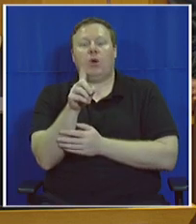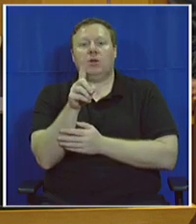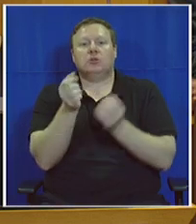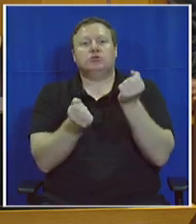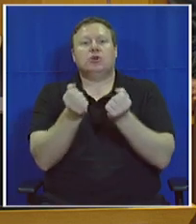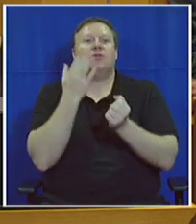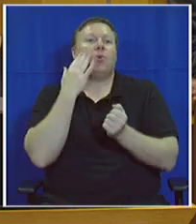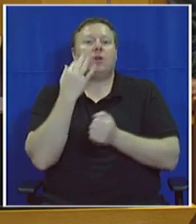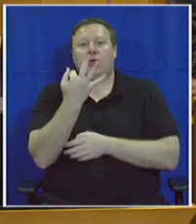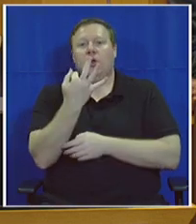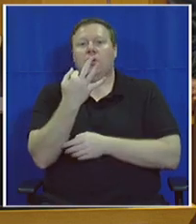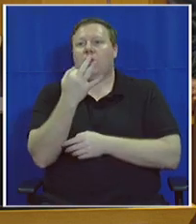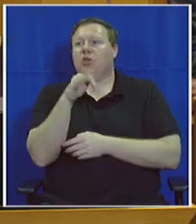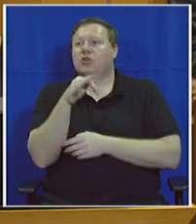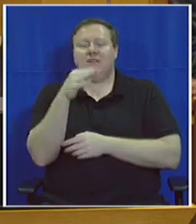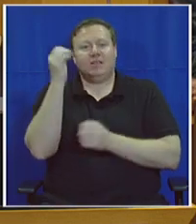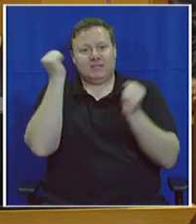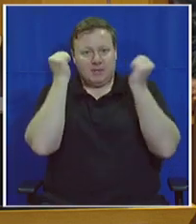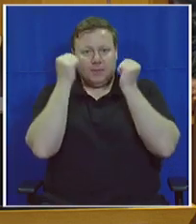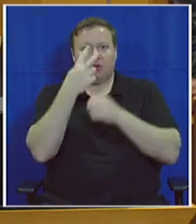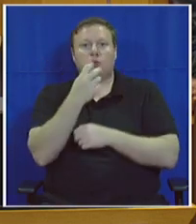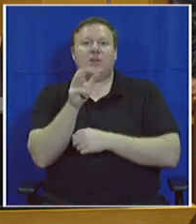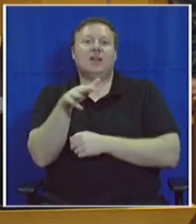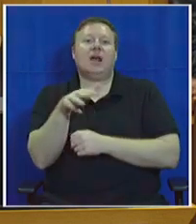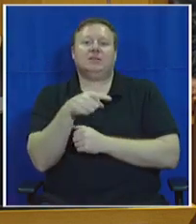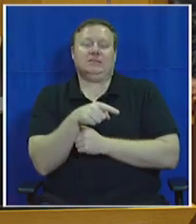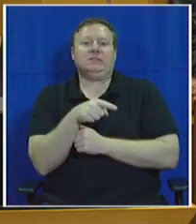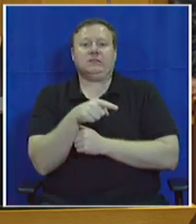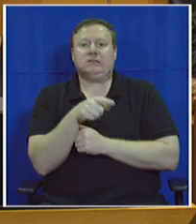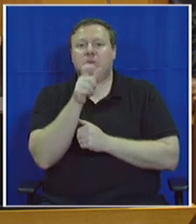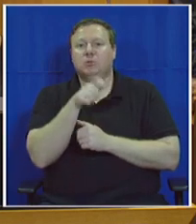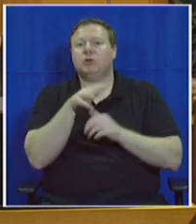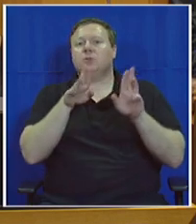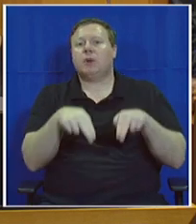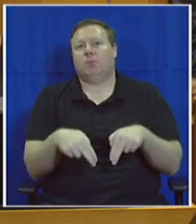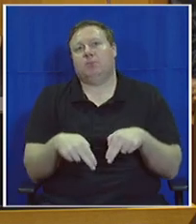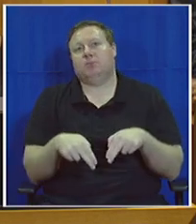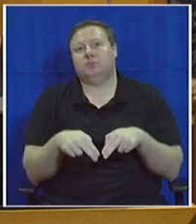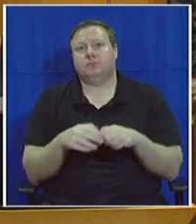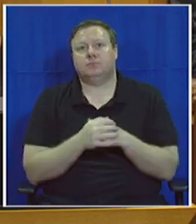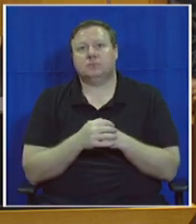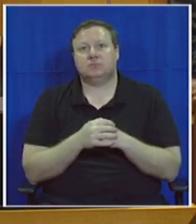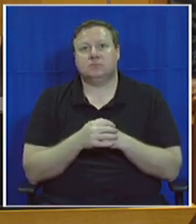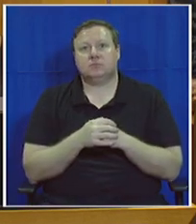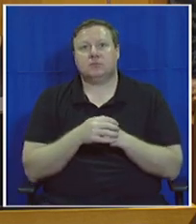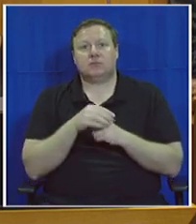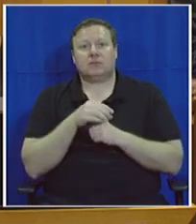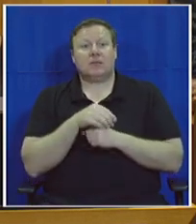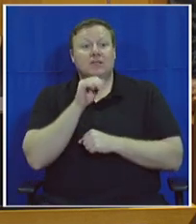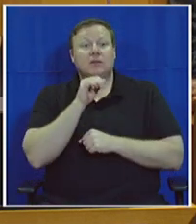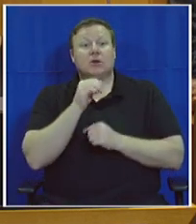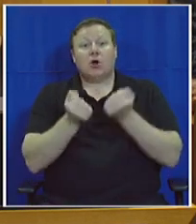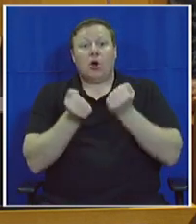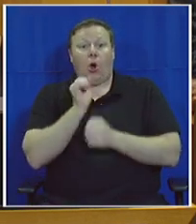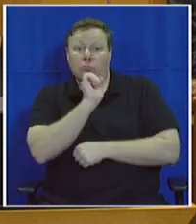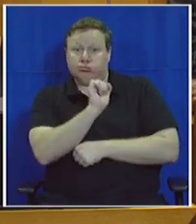phezulu iqaphele kwakhona lendlu ukuba ibichaziwe into yokuba imoto kaNkosazana